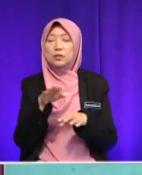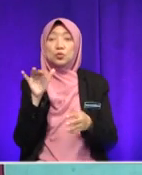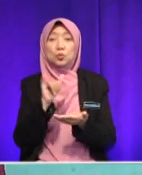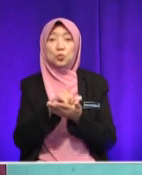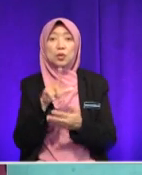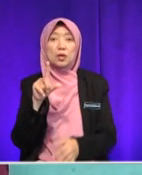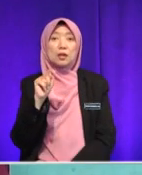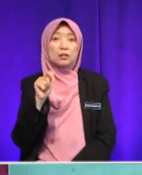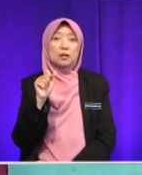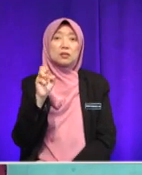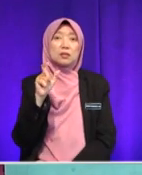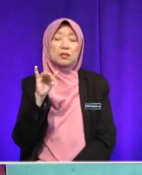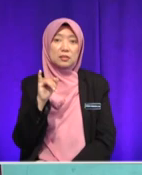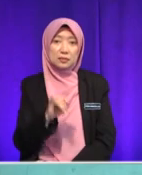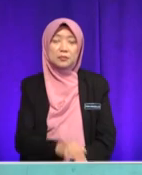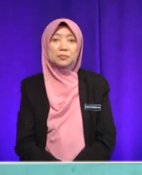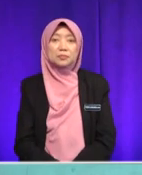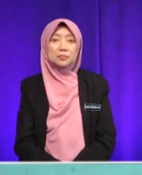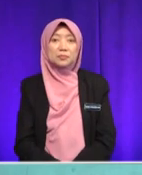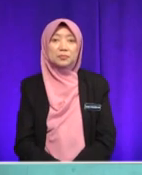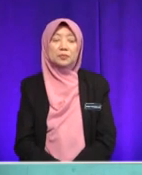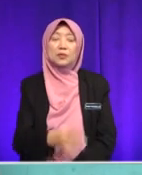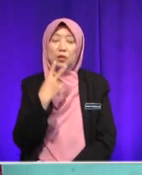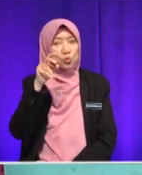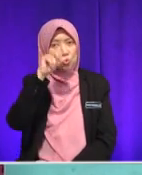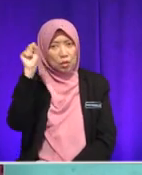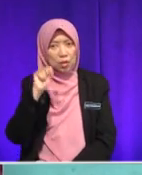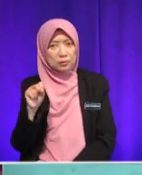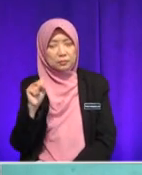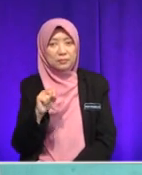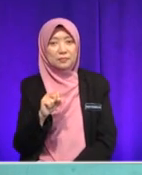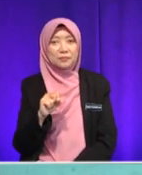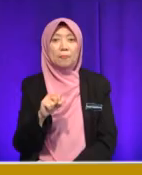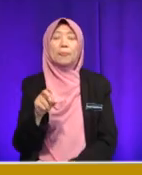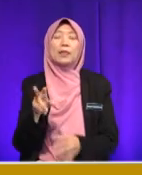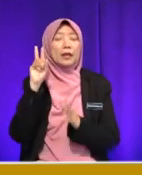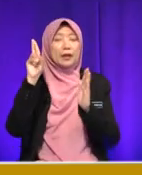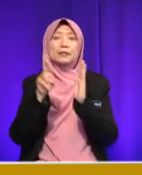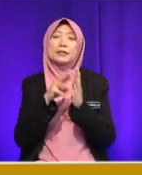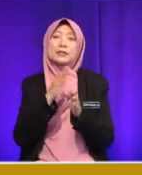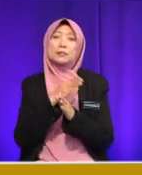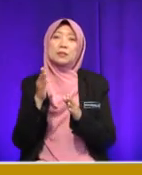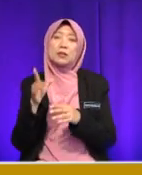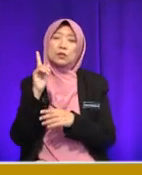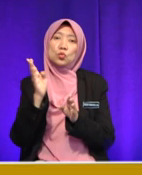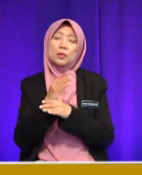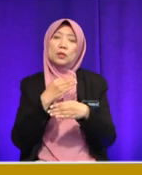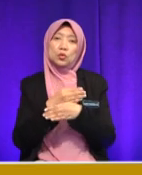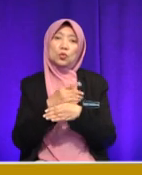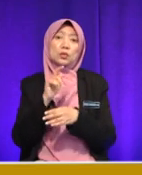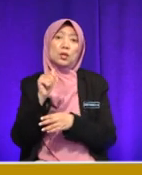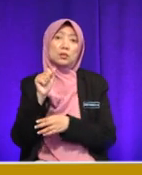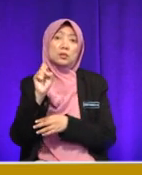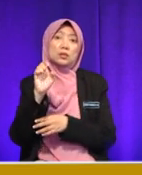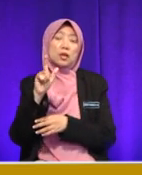tesselasi. Baik, kita lihat soalan. Okey, kita lihat soalan ni. Raja di sebelah menunjukkan suatu bentuk tesselasi.